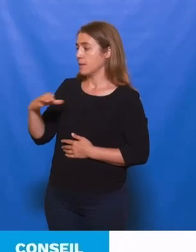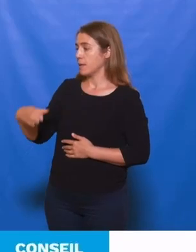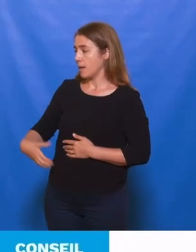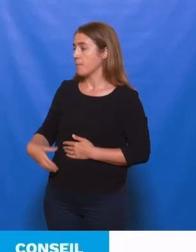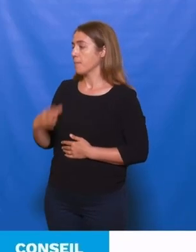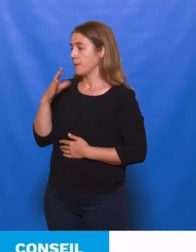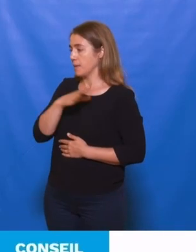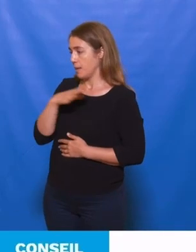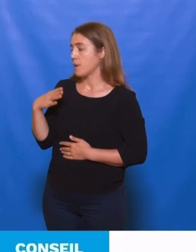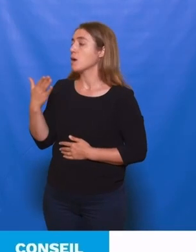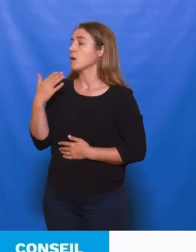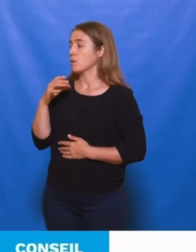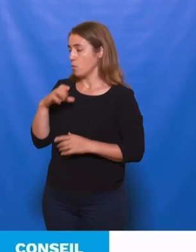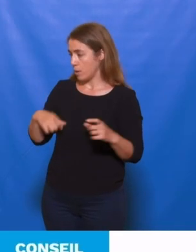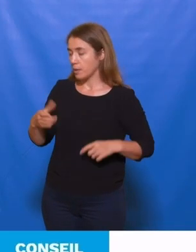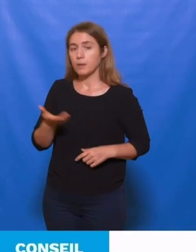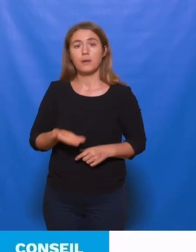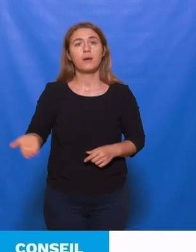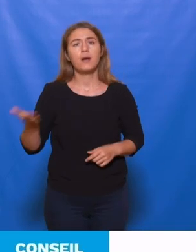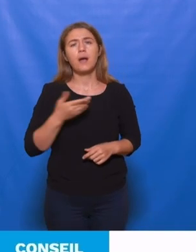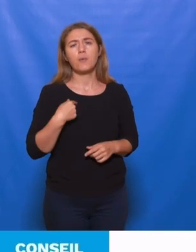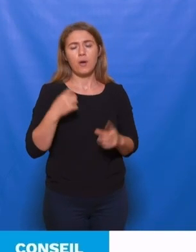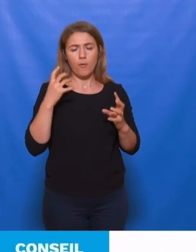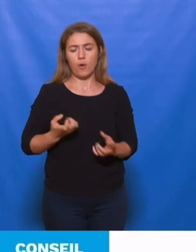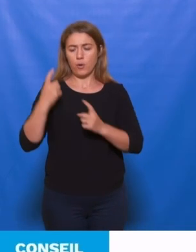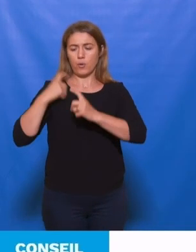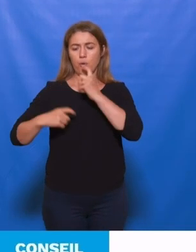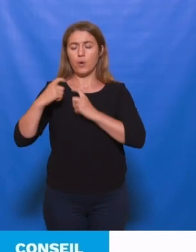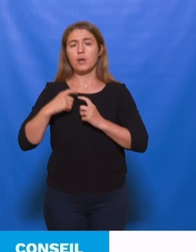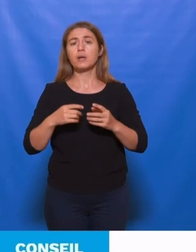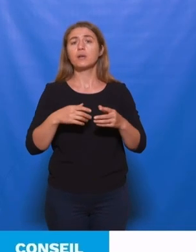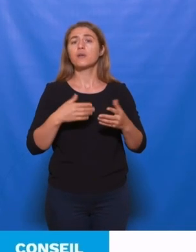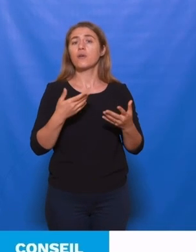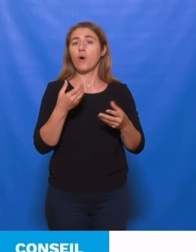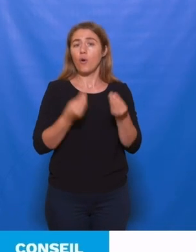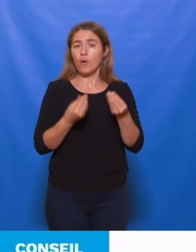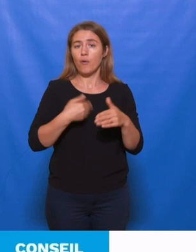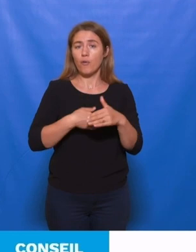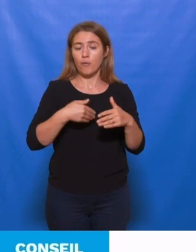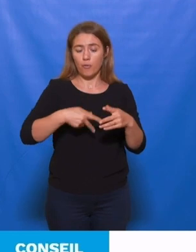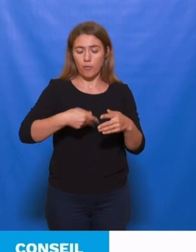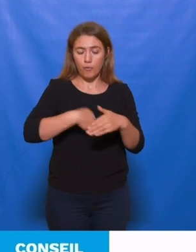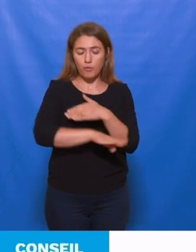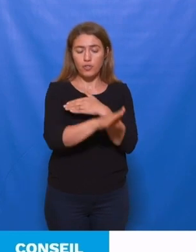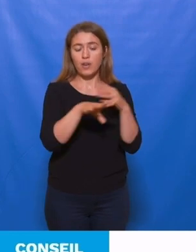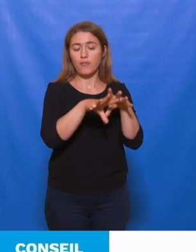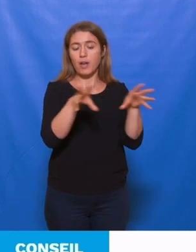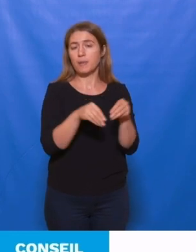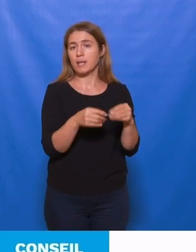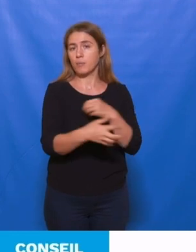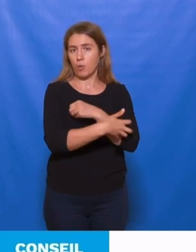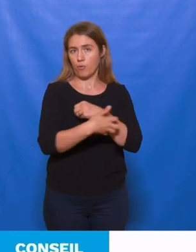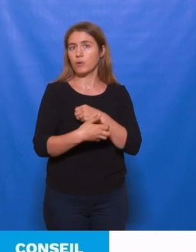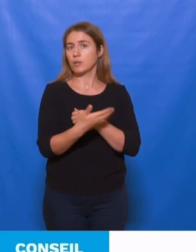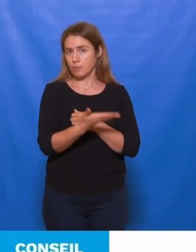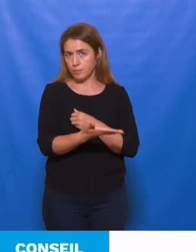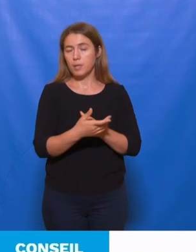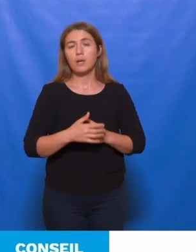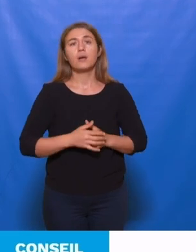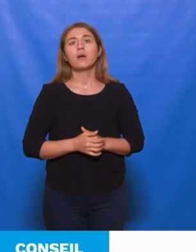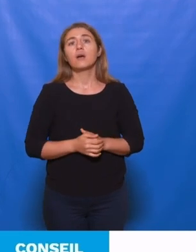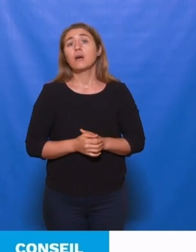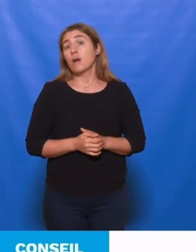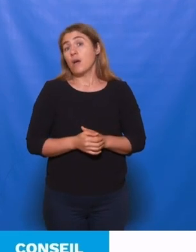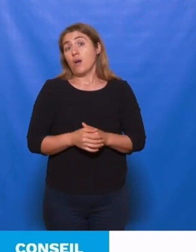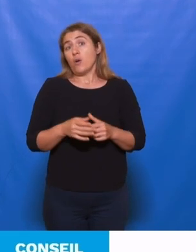Revenir un instant sur la situation des enfants qui vivent dans des familles en précarité. La réalité est là. À Nantes, plus d'un